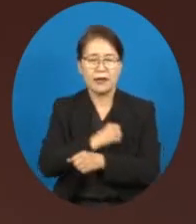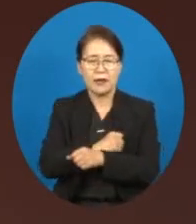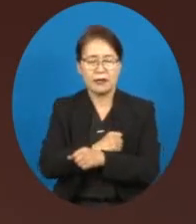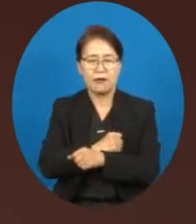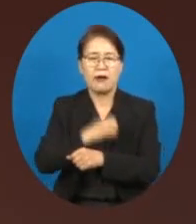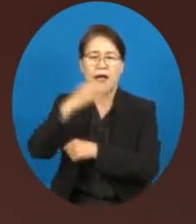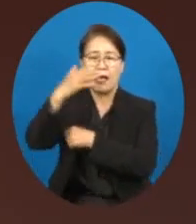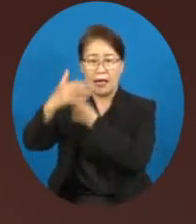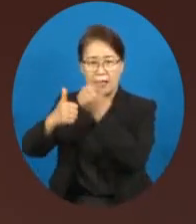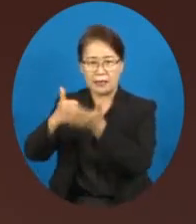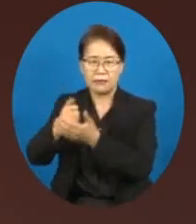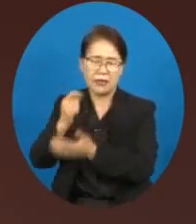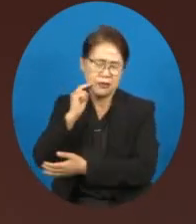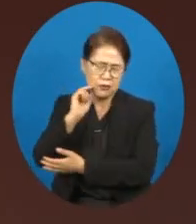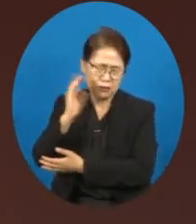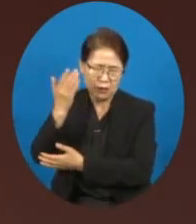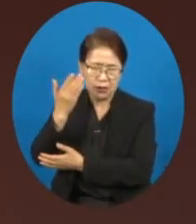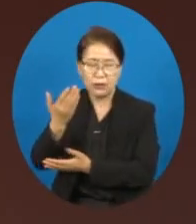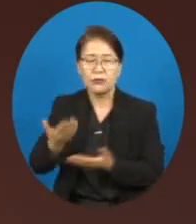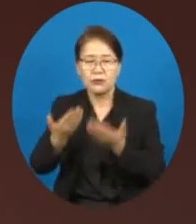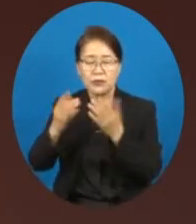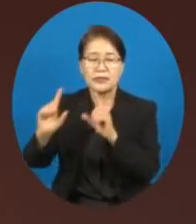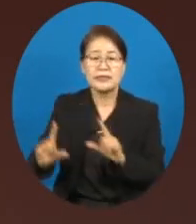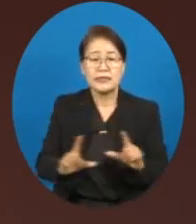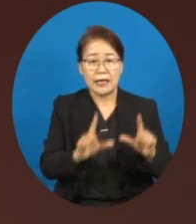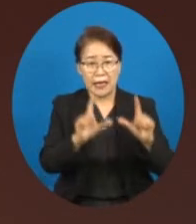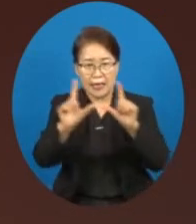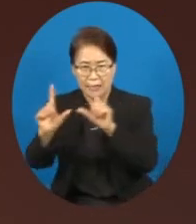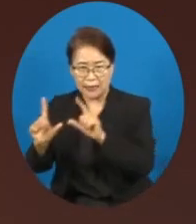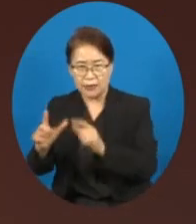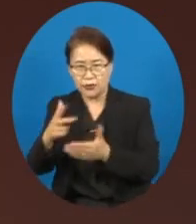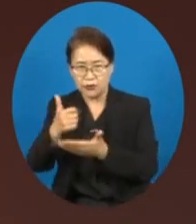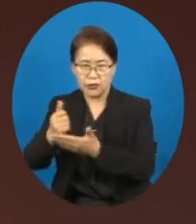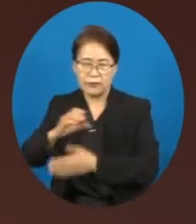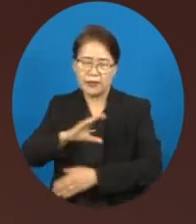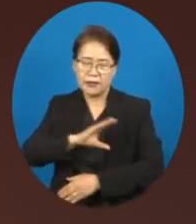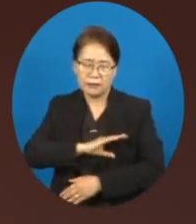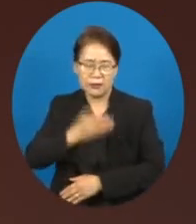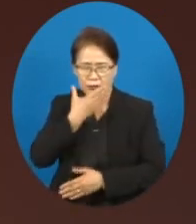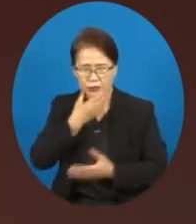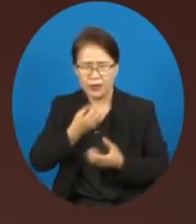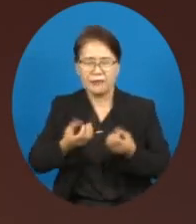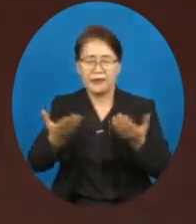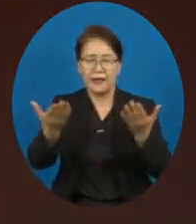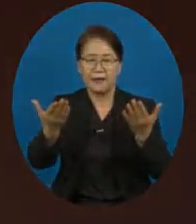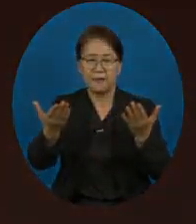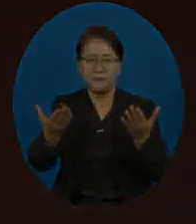하나님께 영광을 돌리는 삶을 살 수 있기를 주님의 이름으로 축원합니다.